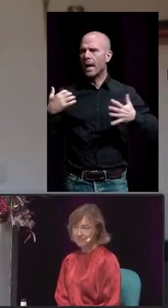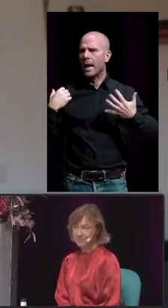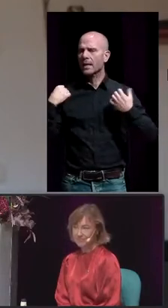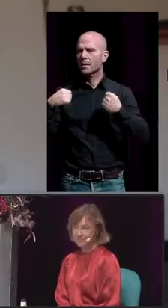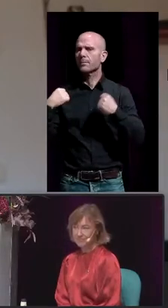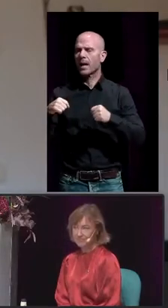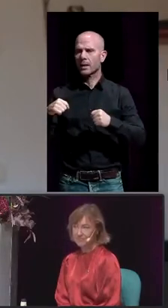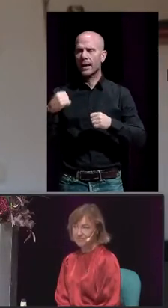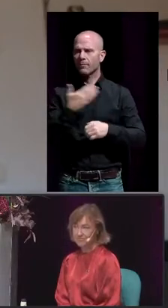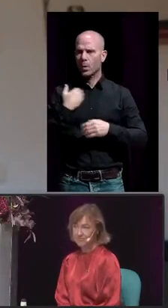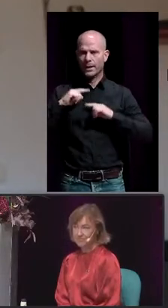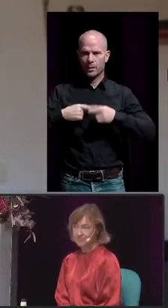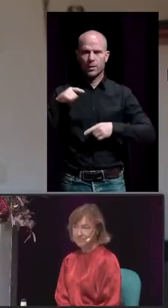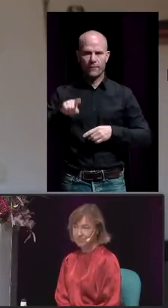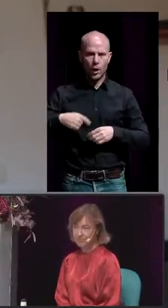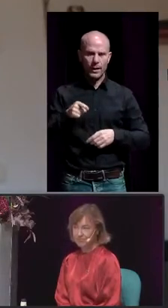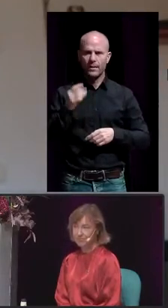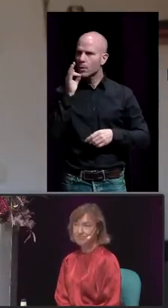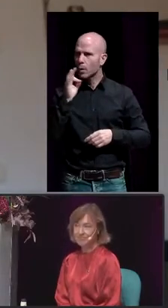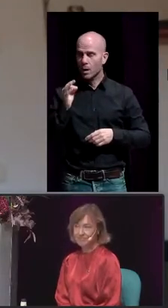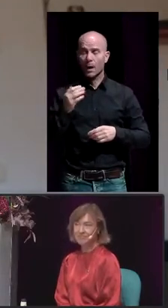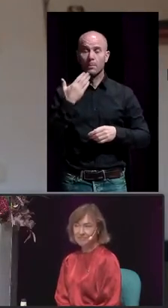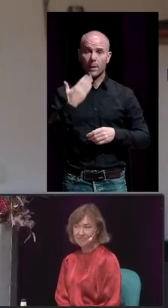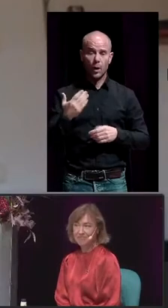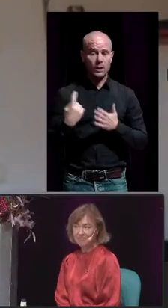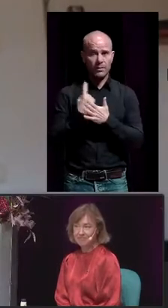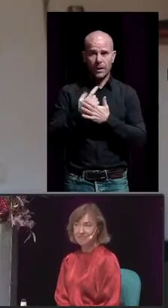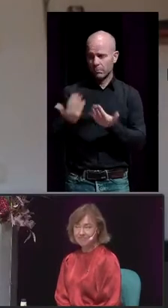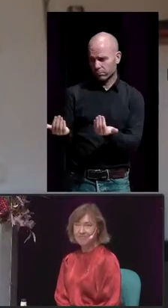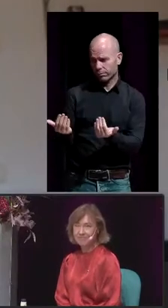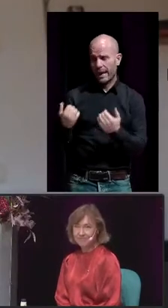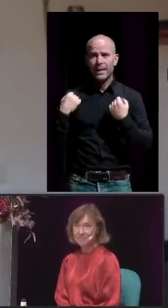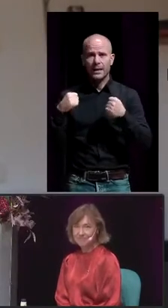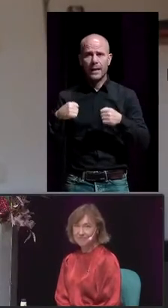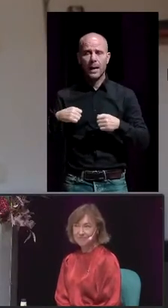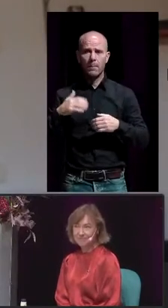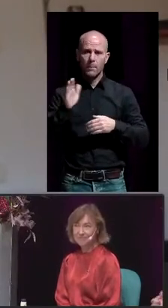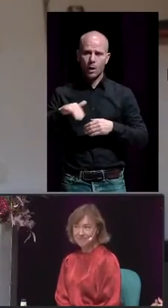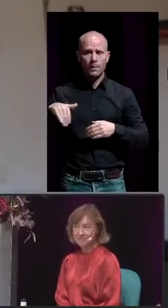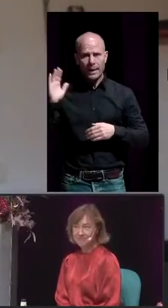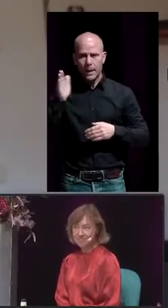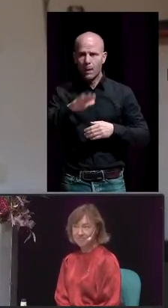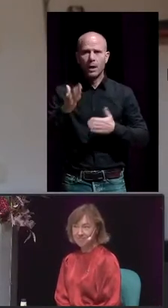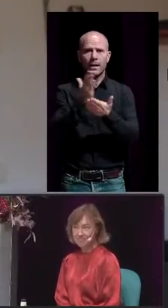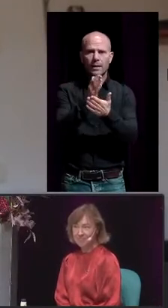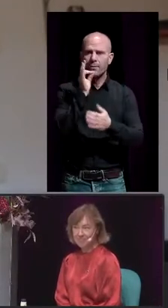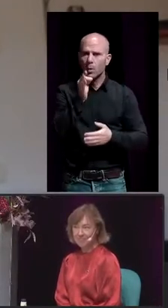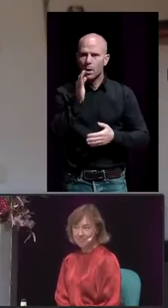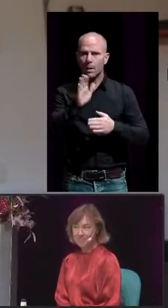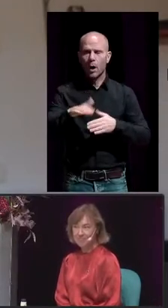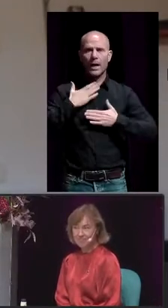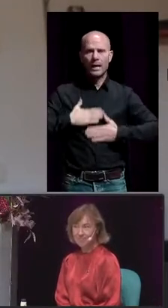här frågan. Så jag tror att det är ett utmärkt tillfälle att också engagera barn ännu mer i barnrättsfrågor och barnhälsa mer